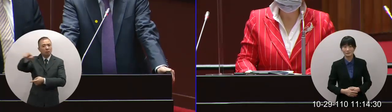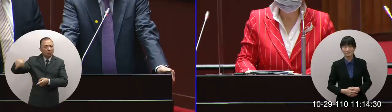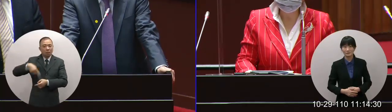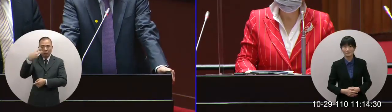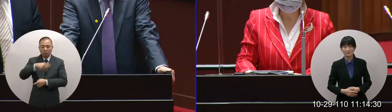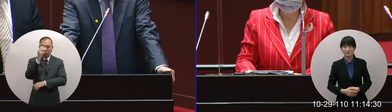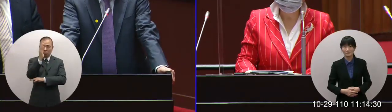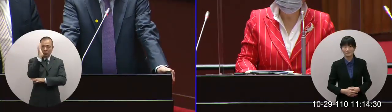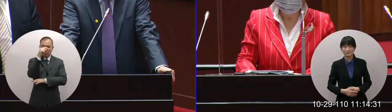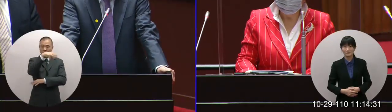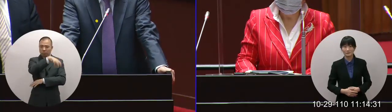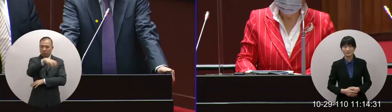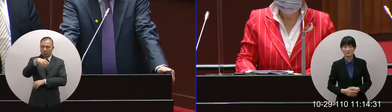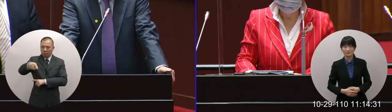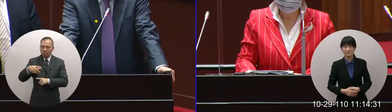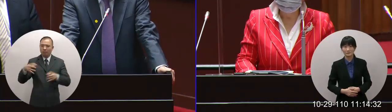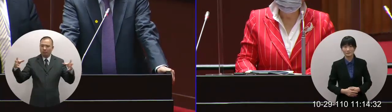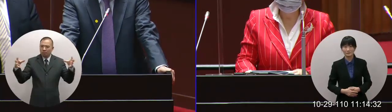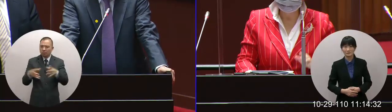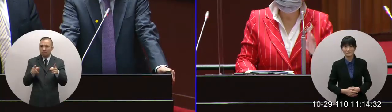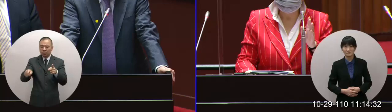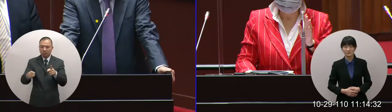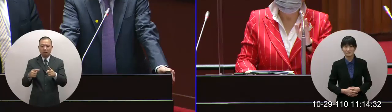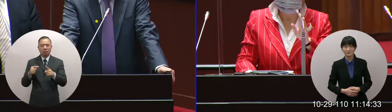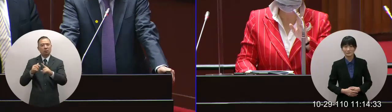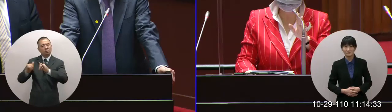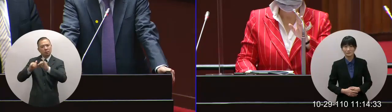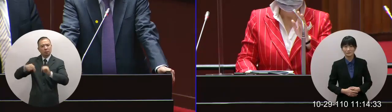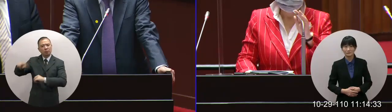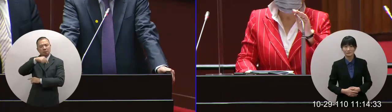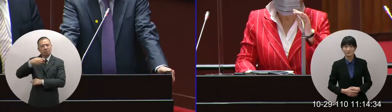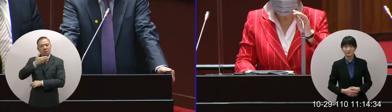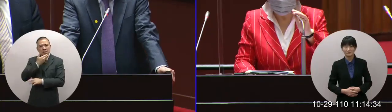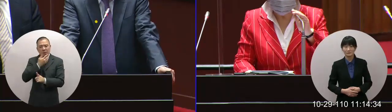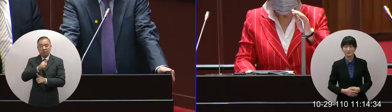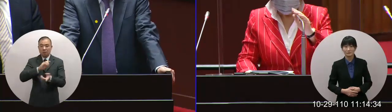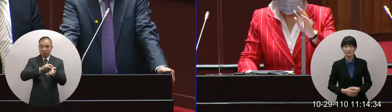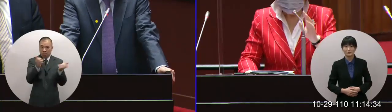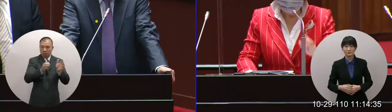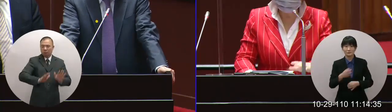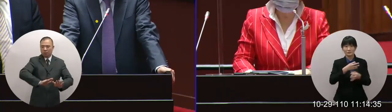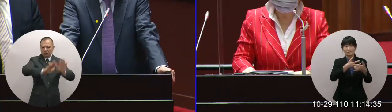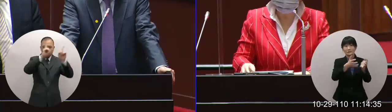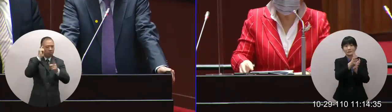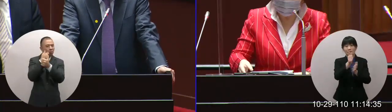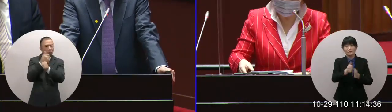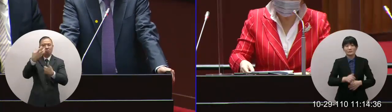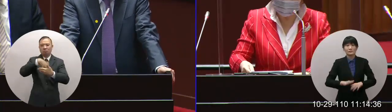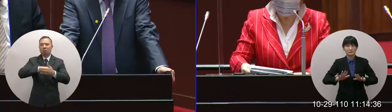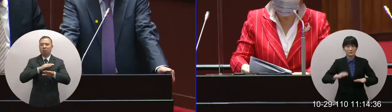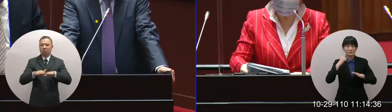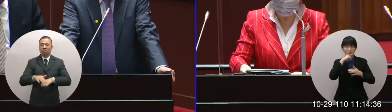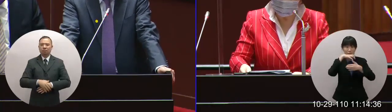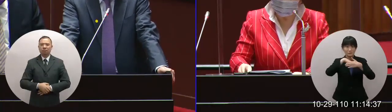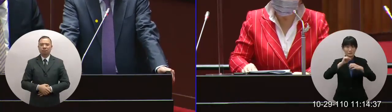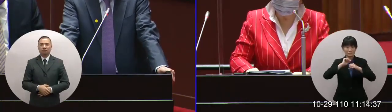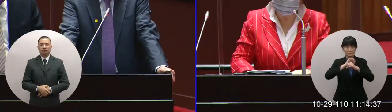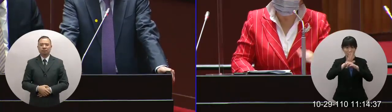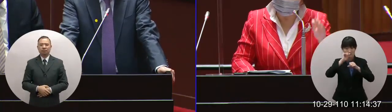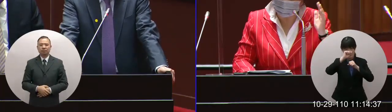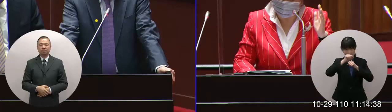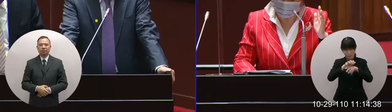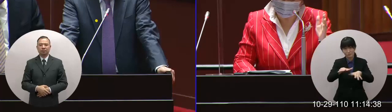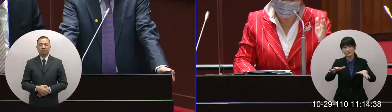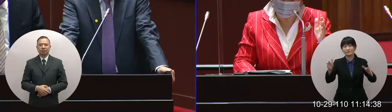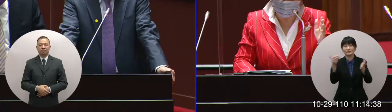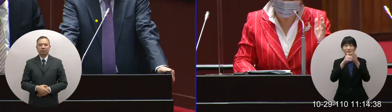的，会就人民最大的利益跟医疗的发展做最好的考虑。 谢谢部长。国内的 COVID-19 的疫情发展到现在，已